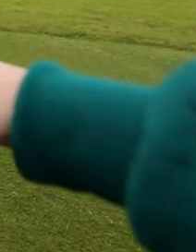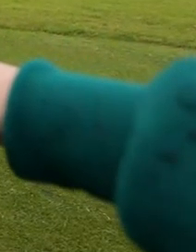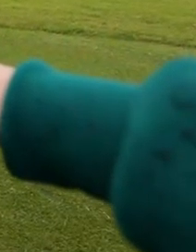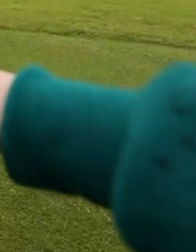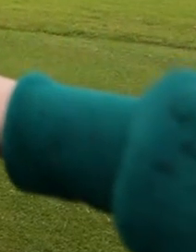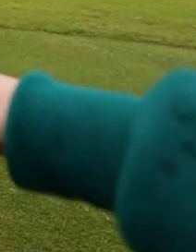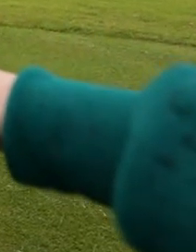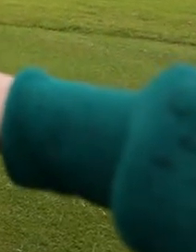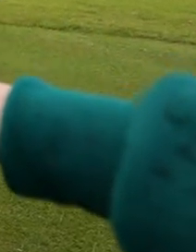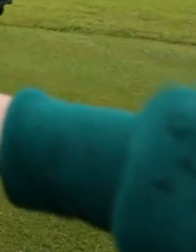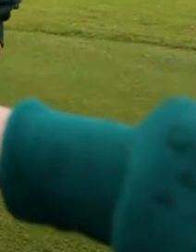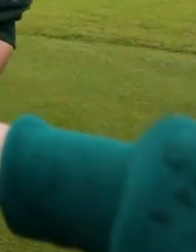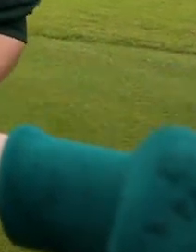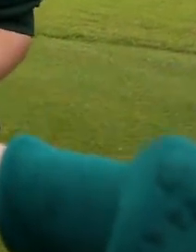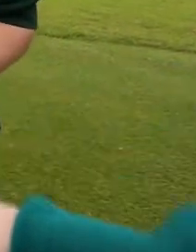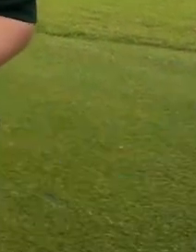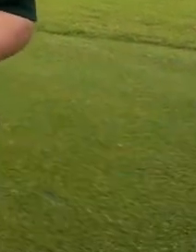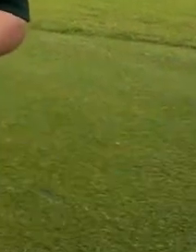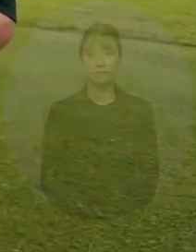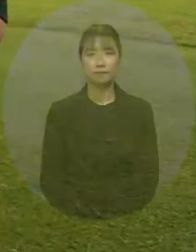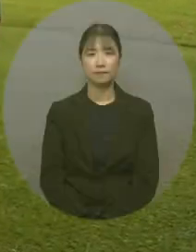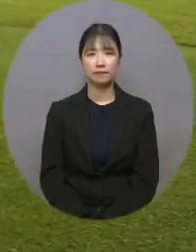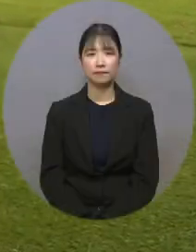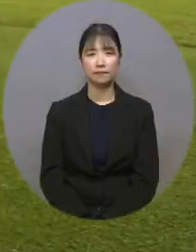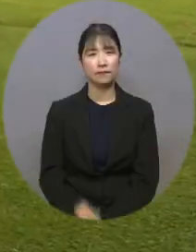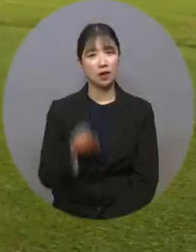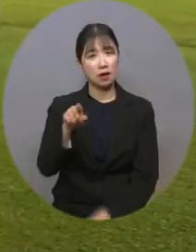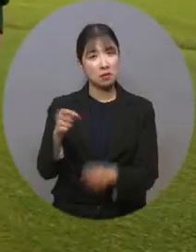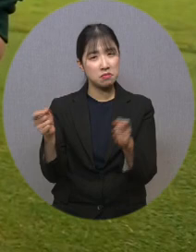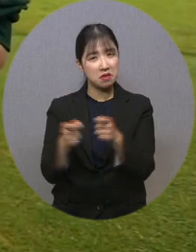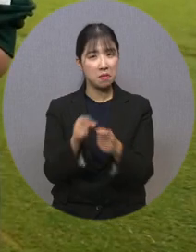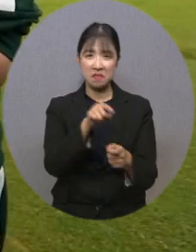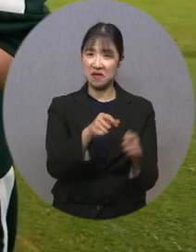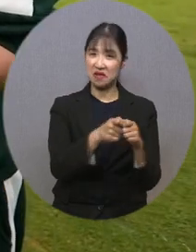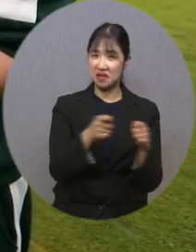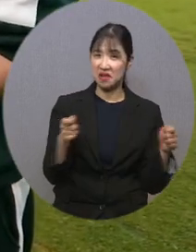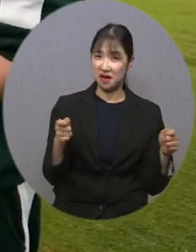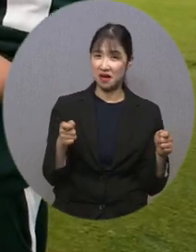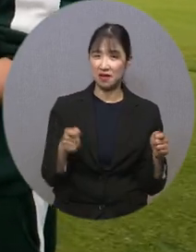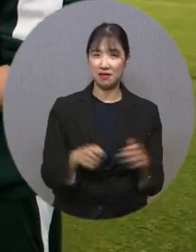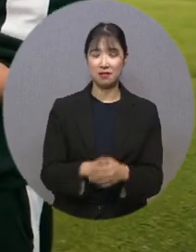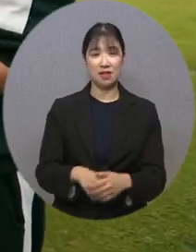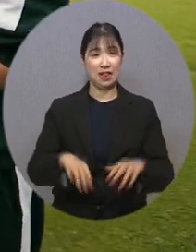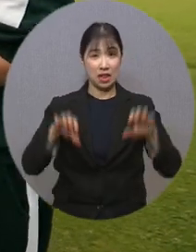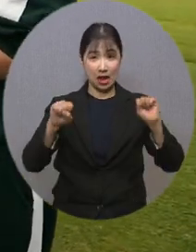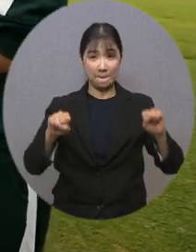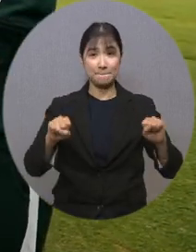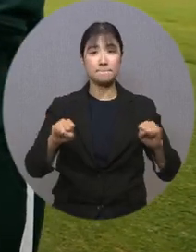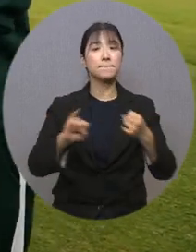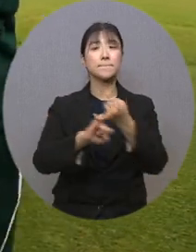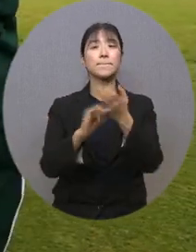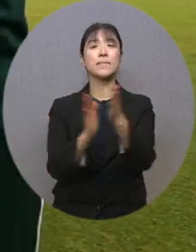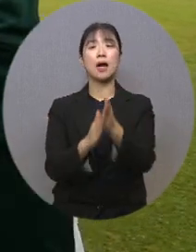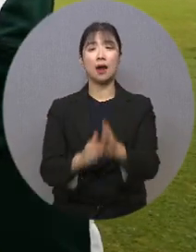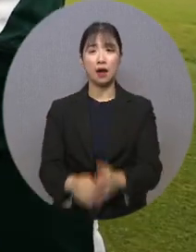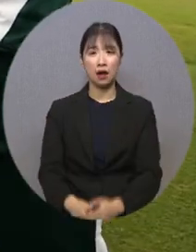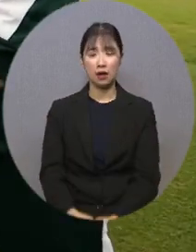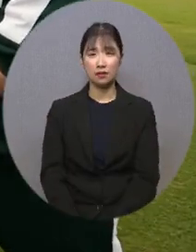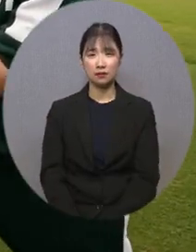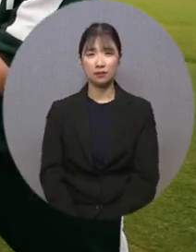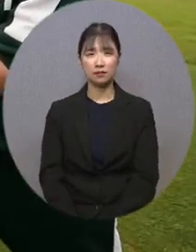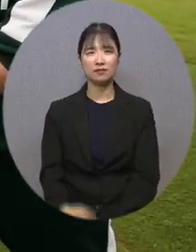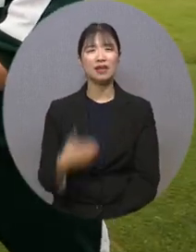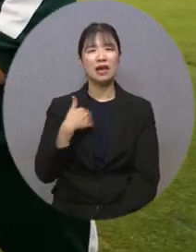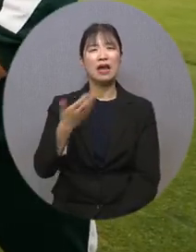어떻게 할 것 같은데? 왜 이건 짧고, 좀 길어? 한번 잡으면 땡이야. 아, 아? 오케이. 아까도 내가 긴